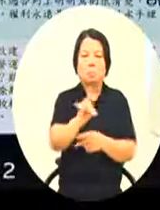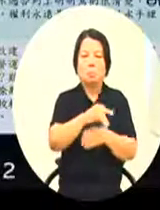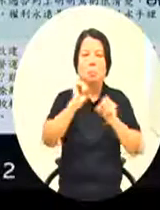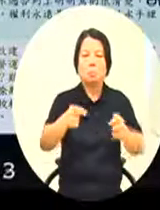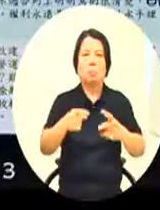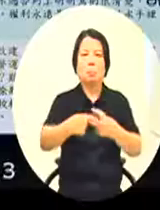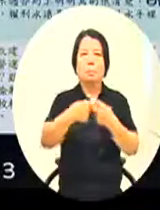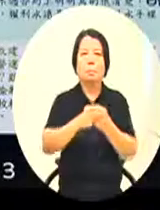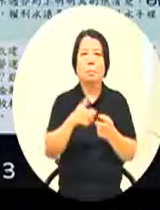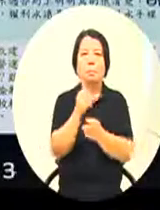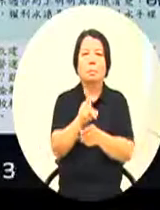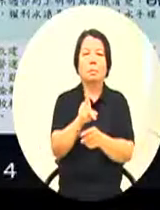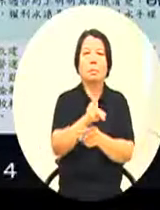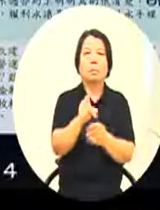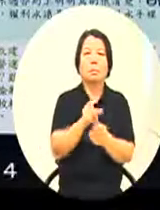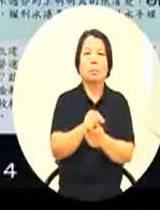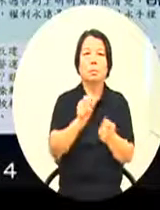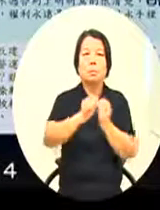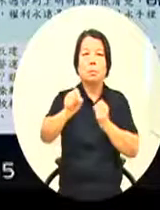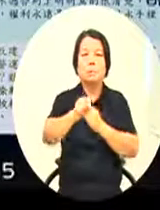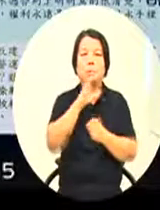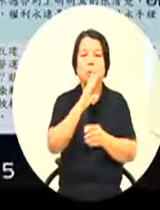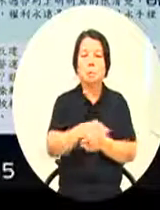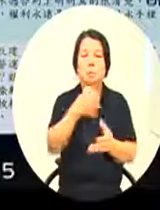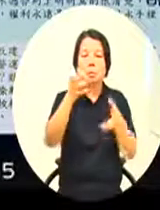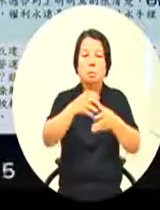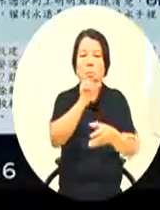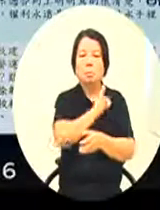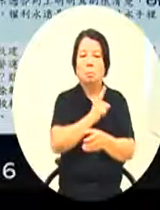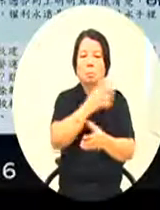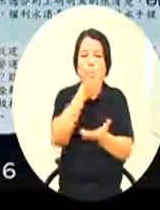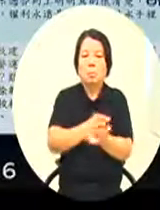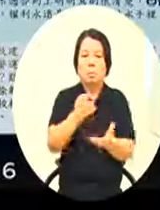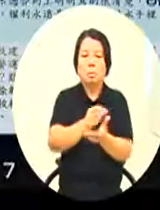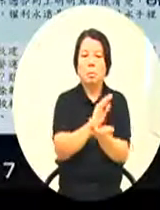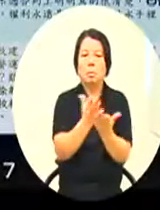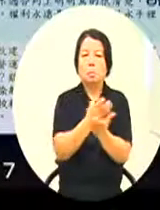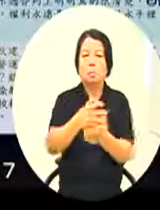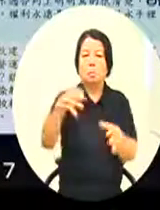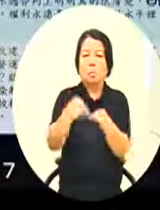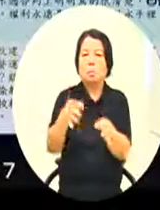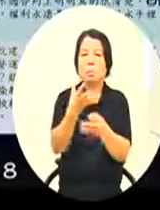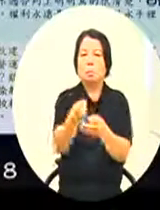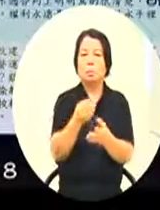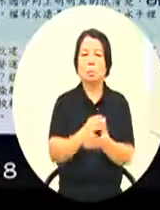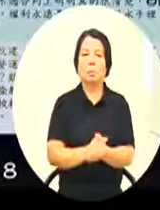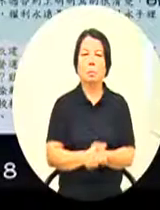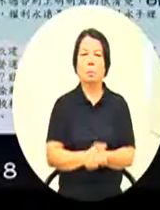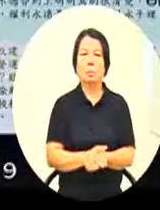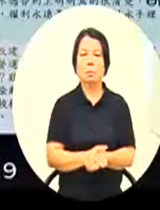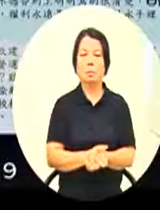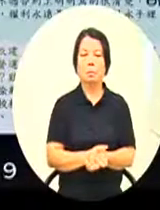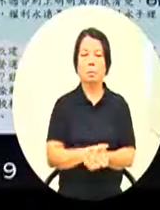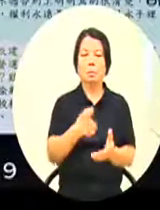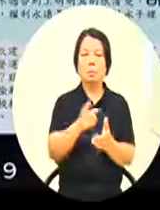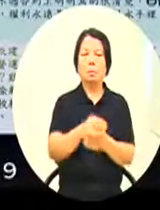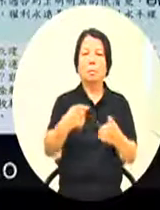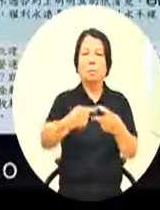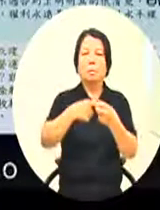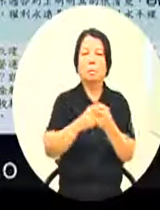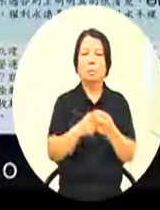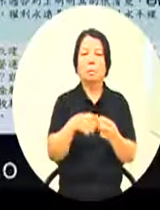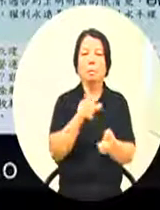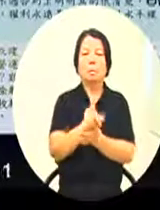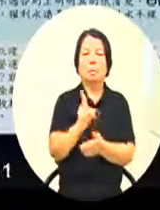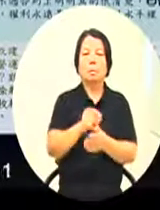盖的纪念馆才叫做图书馆啊，他连一本书都没捐给我们高雄市民啊。李克勇跟高雄市更